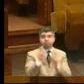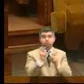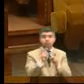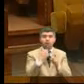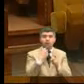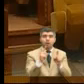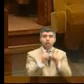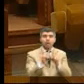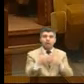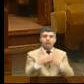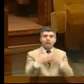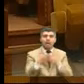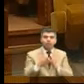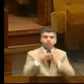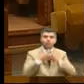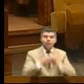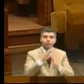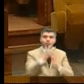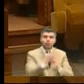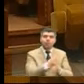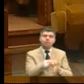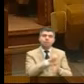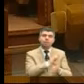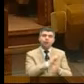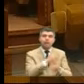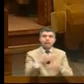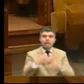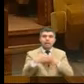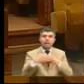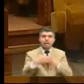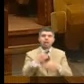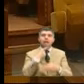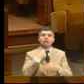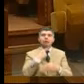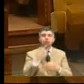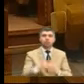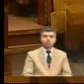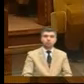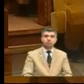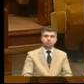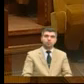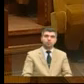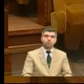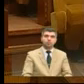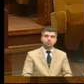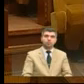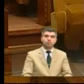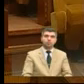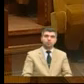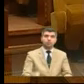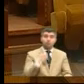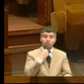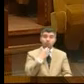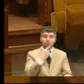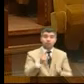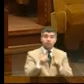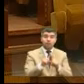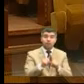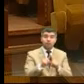كوستا ميديتيرانيو باش تطلع منها الميريا بلينسان ناضوا. ولكن من نهار اللي